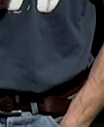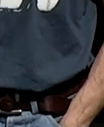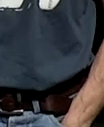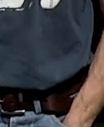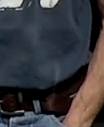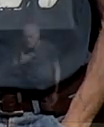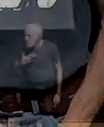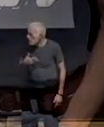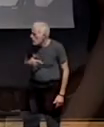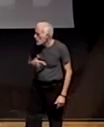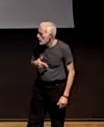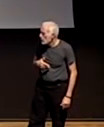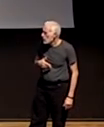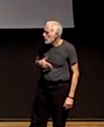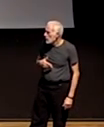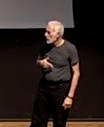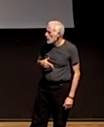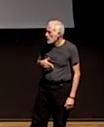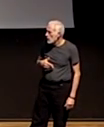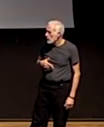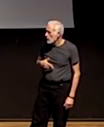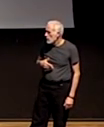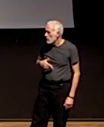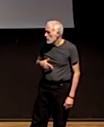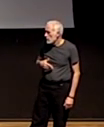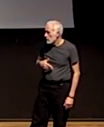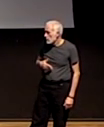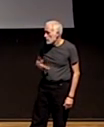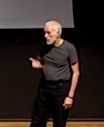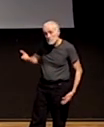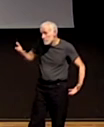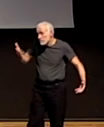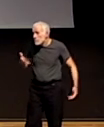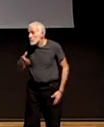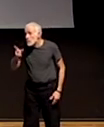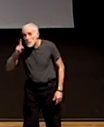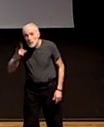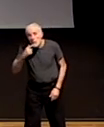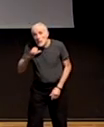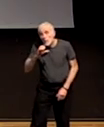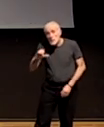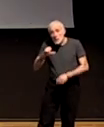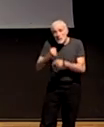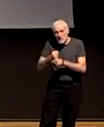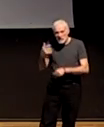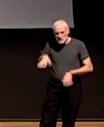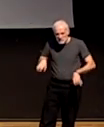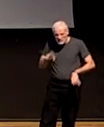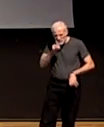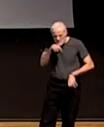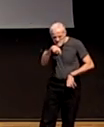on demande pourquoi ces gens là tu les rapaces les rapaces il ya encore 100 ans étaient les becs crochus